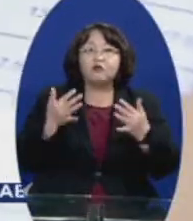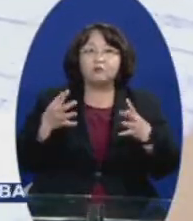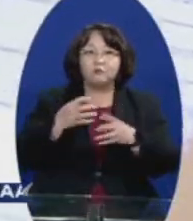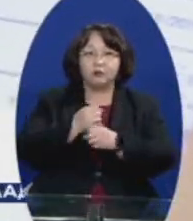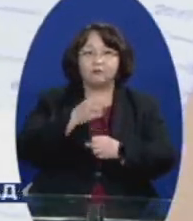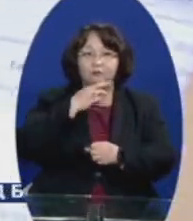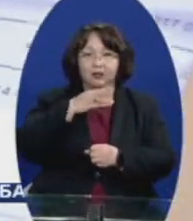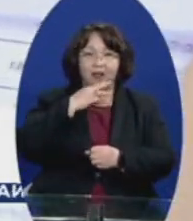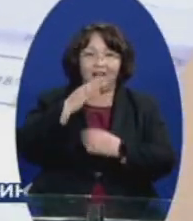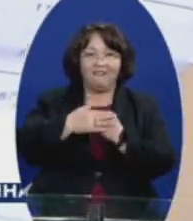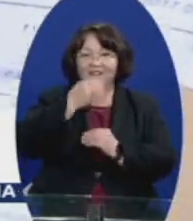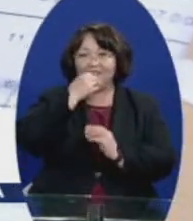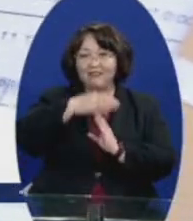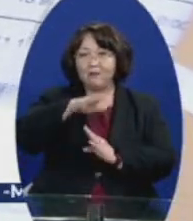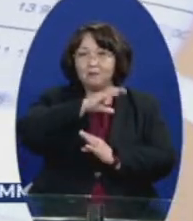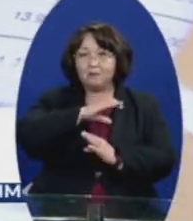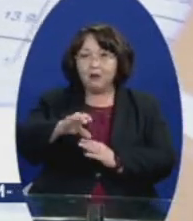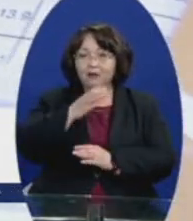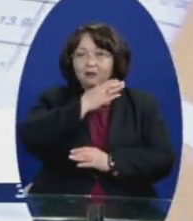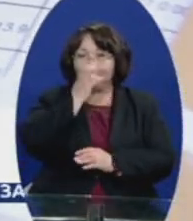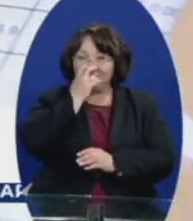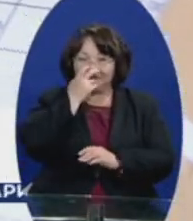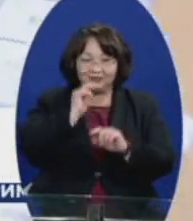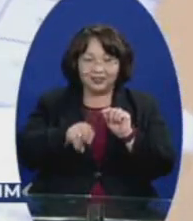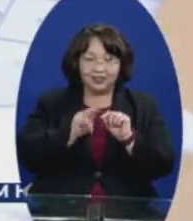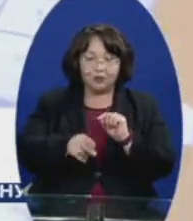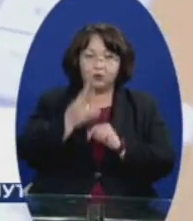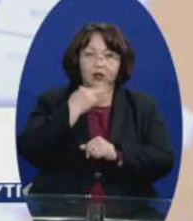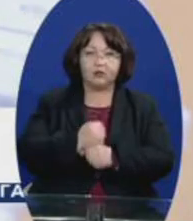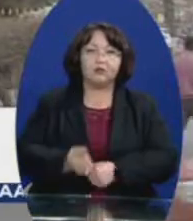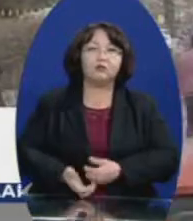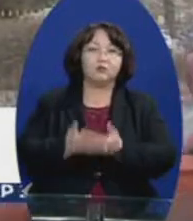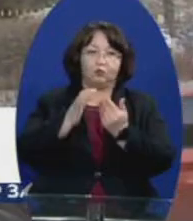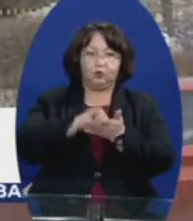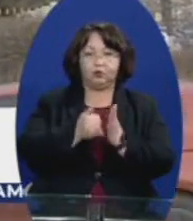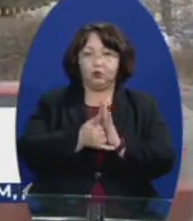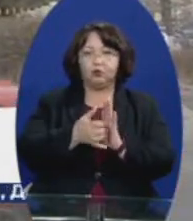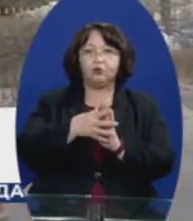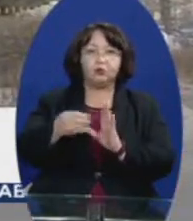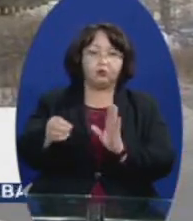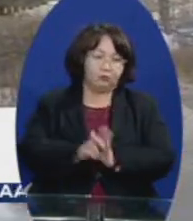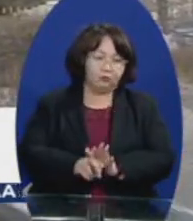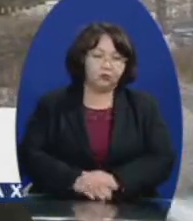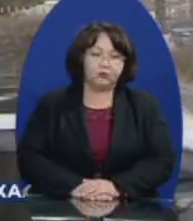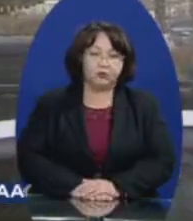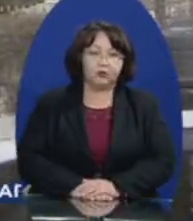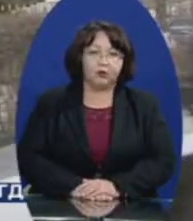авлигатай тэмцэх газрын мөрдөн шалгах үйл ажиллагаанд дэмжлэг үзүүлэх боломжтойг салбарын яамнаас хэлж байна.